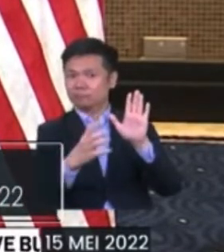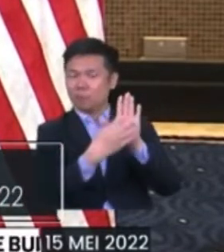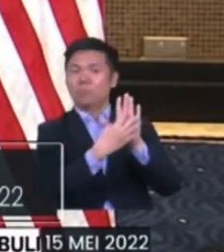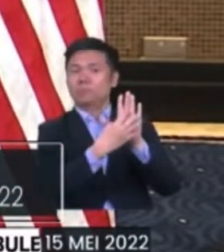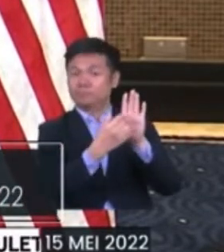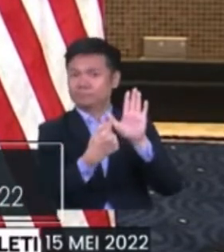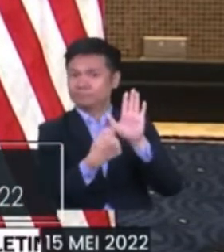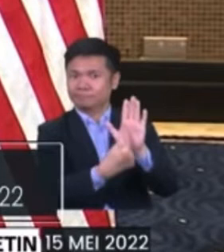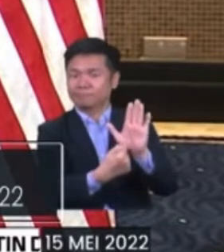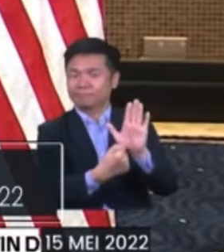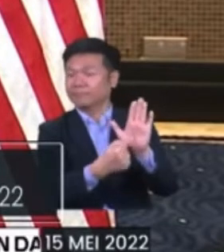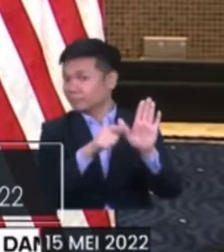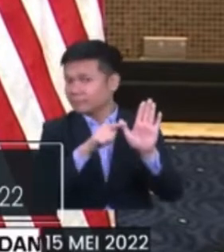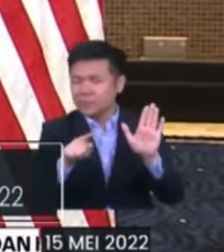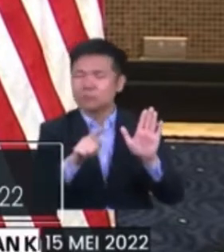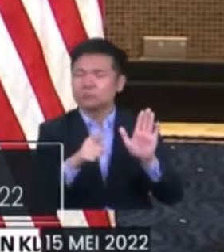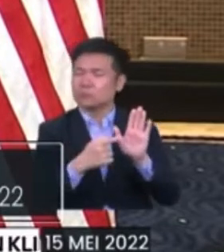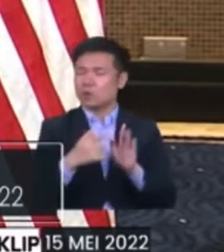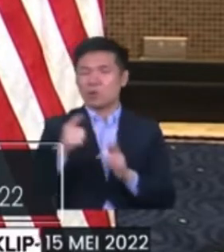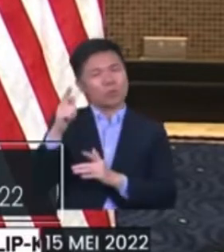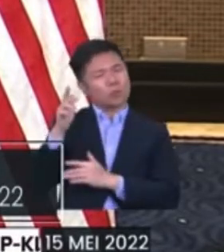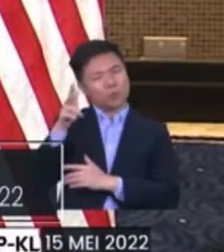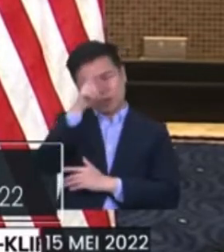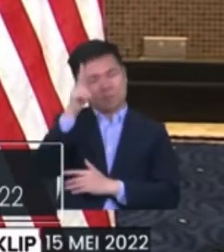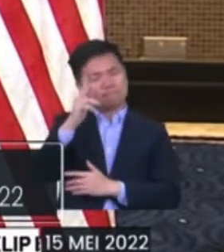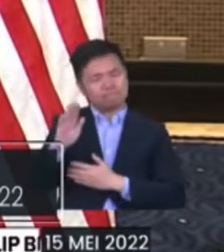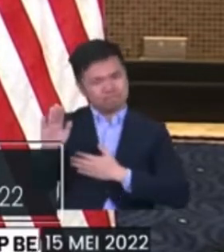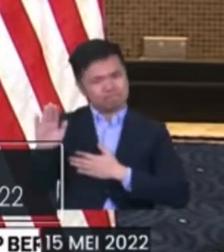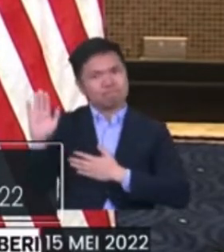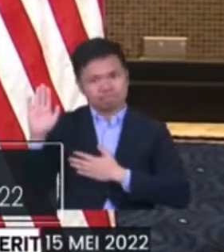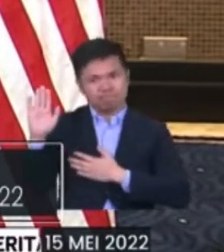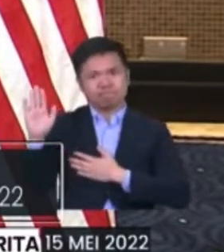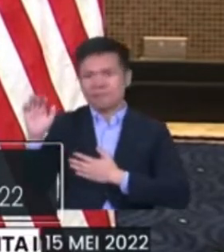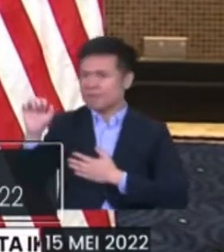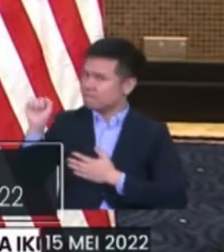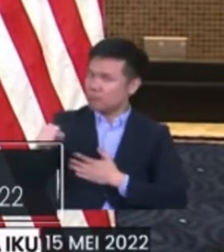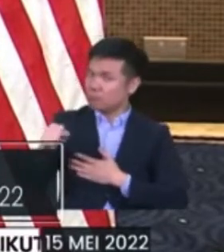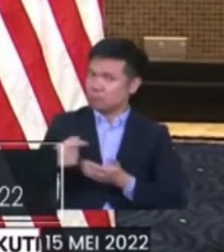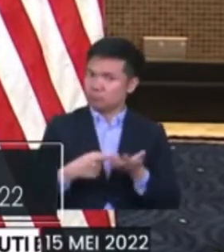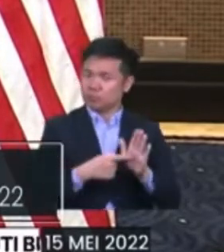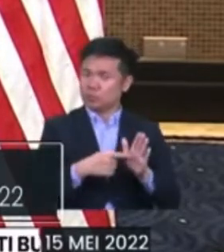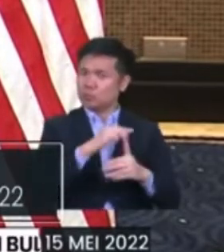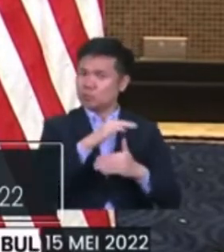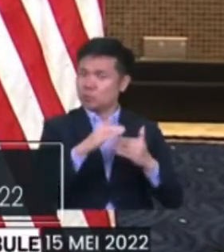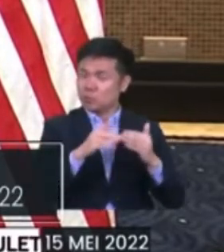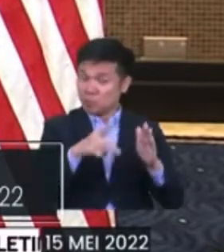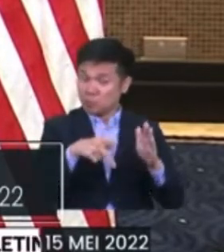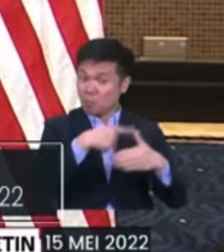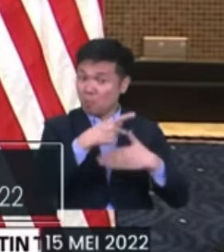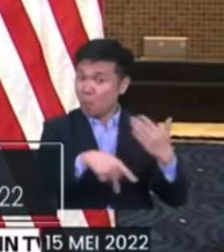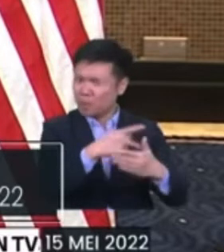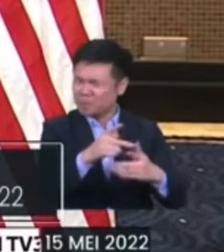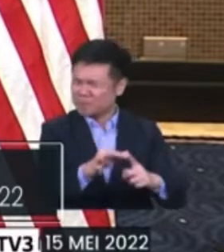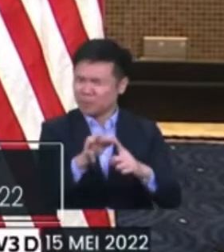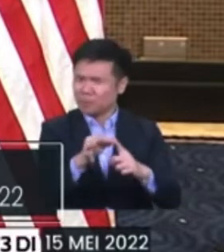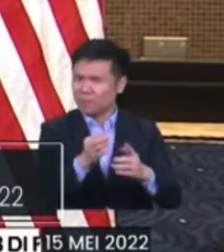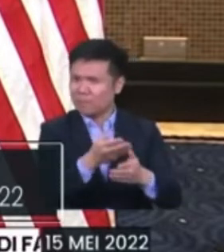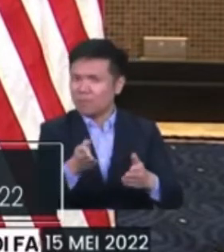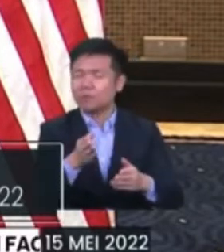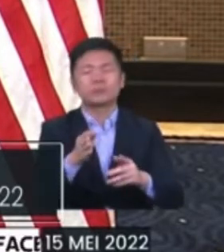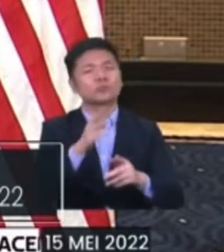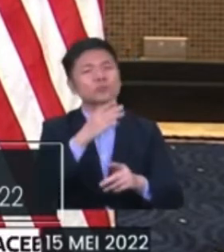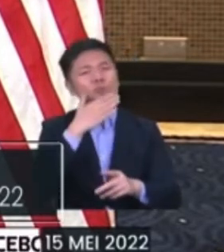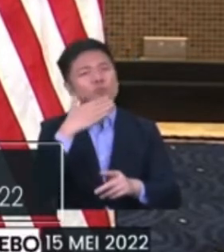komitmen kerajaan mengiktiraf pelaksanaan program yang meraih kan golongan beliau